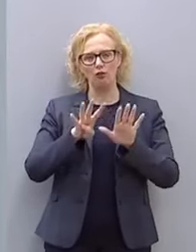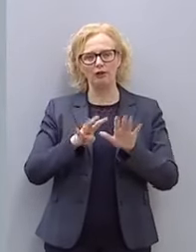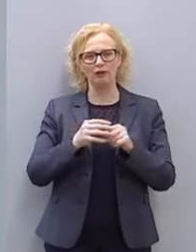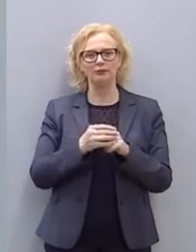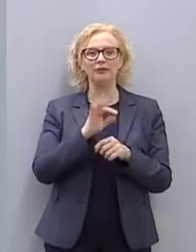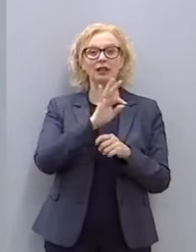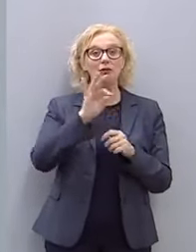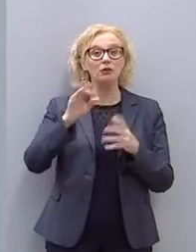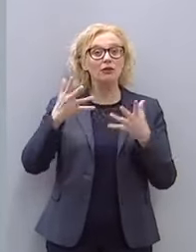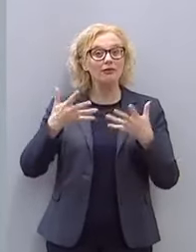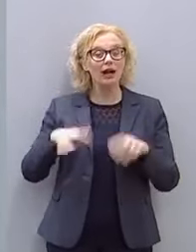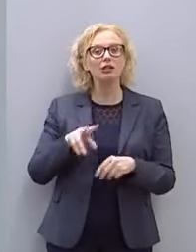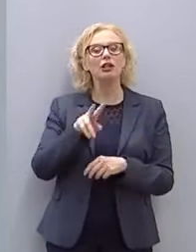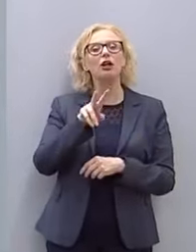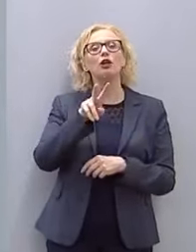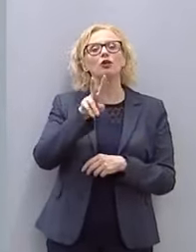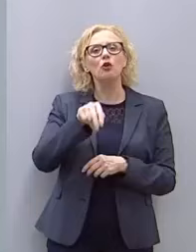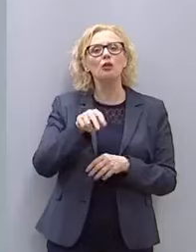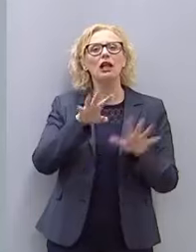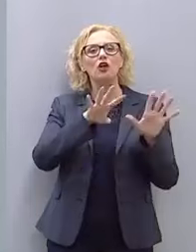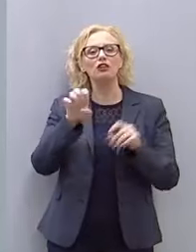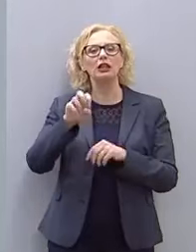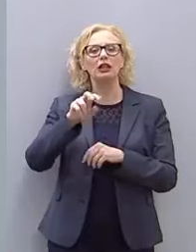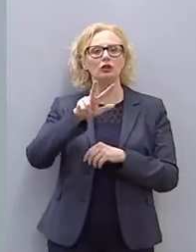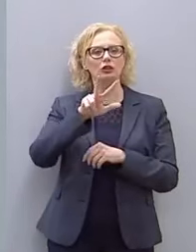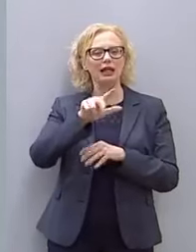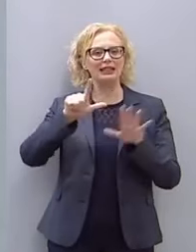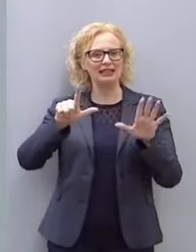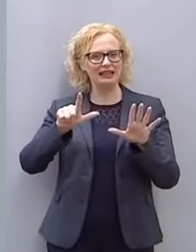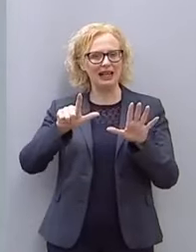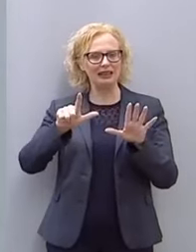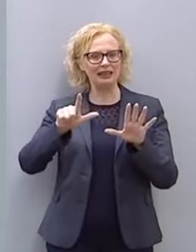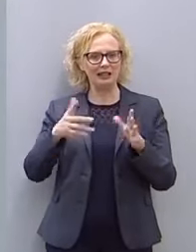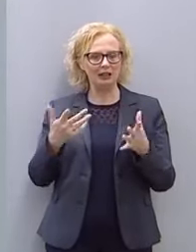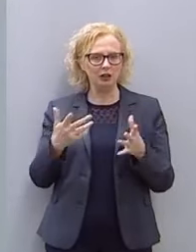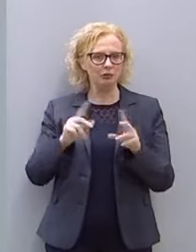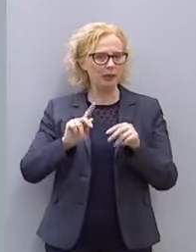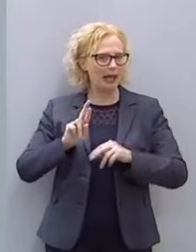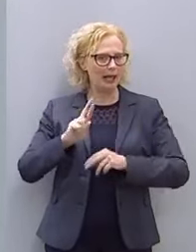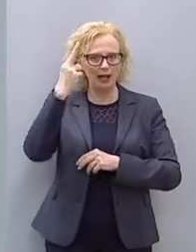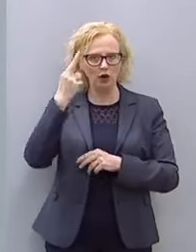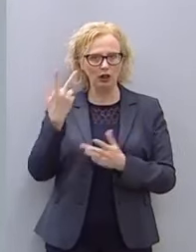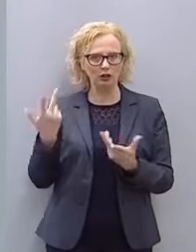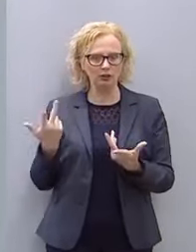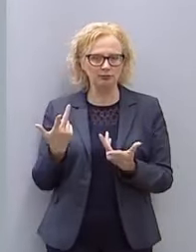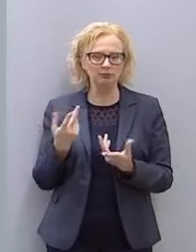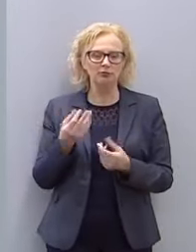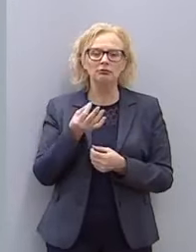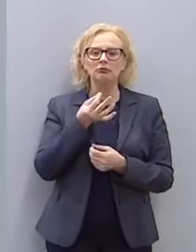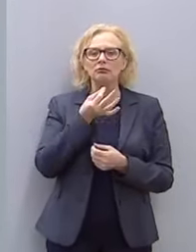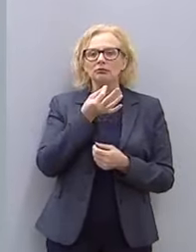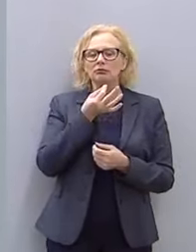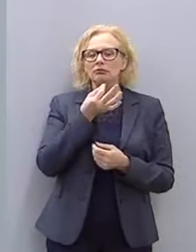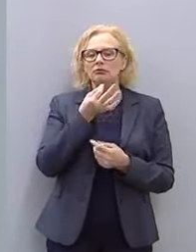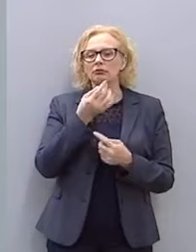tamponi eseguiti appunto 2.937 che un nuovo record diciamo subito che non sarà